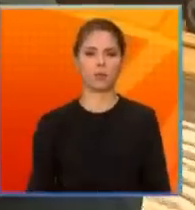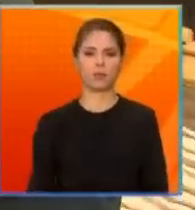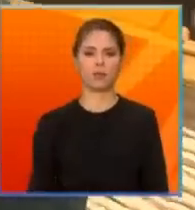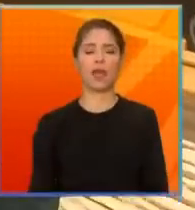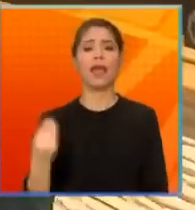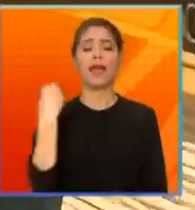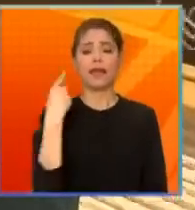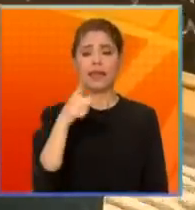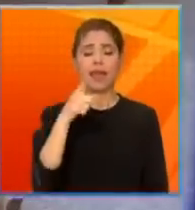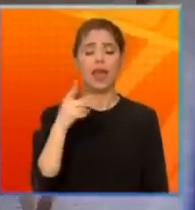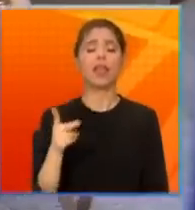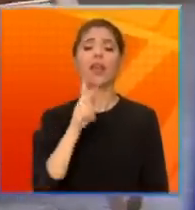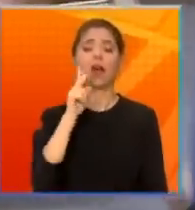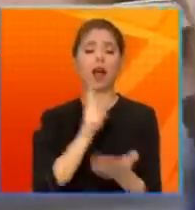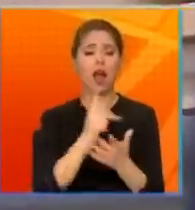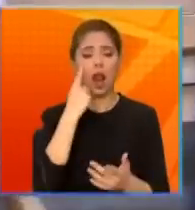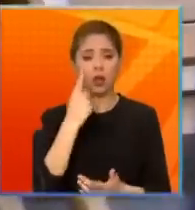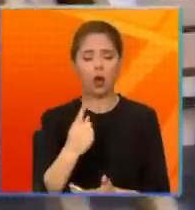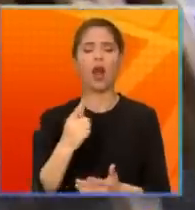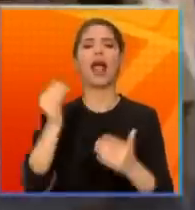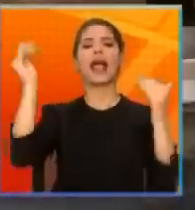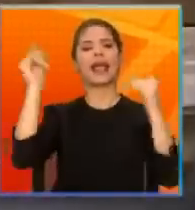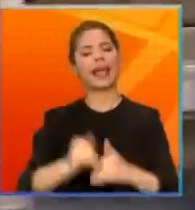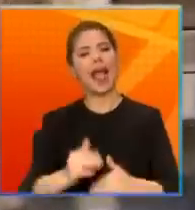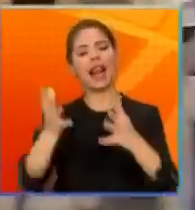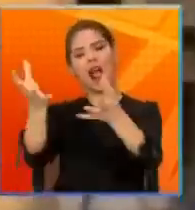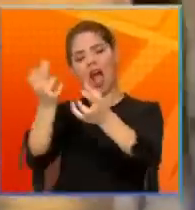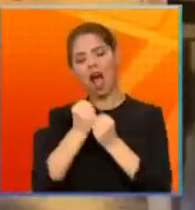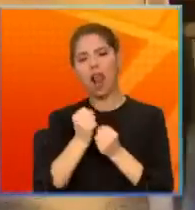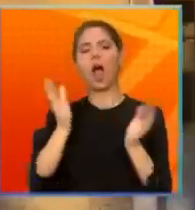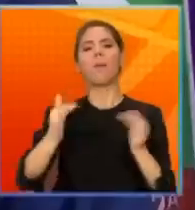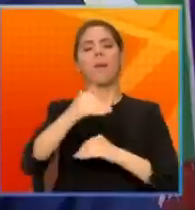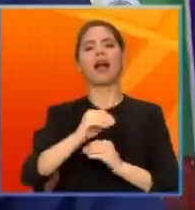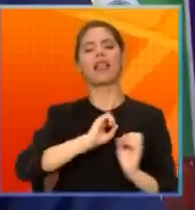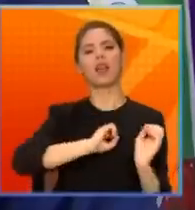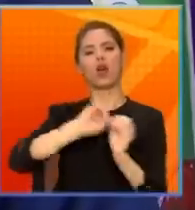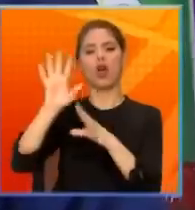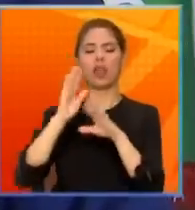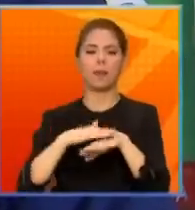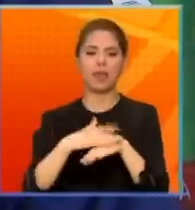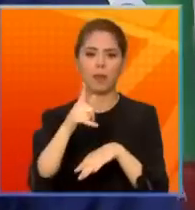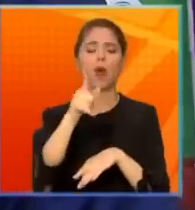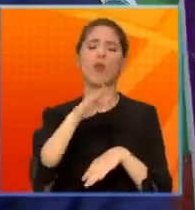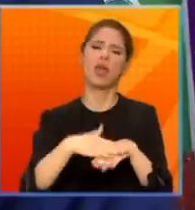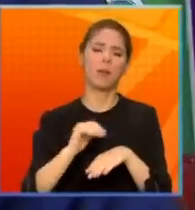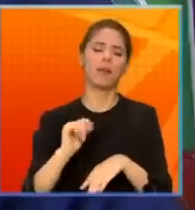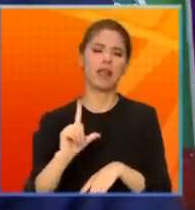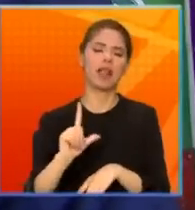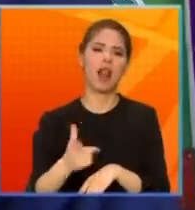Yeni çıkan genelgeye uyarak sadece gel al paket servisi yapıyoruz. Yapılması gereken bir